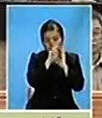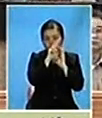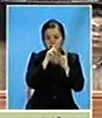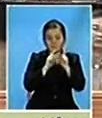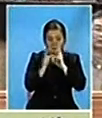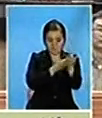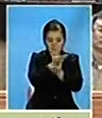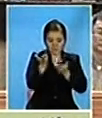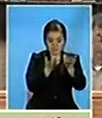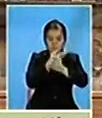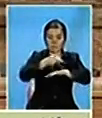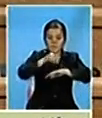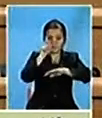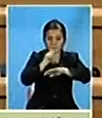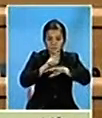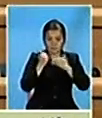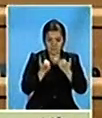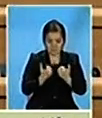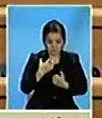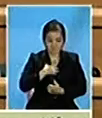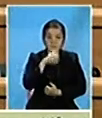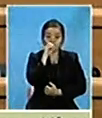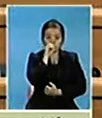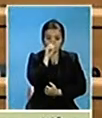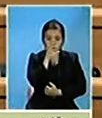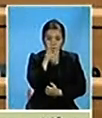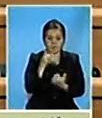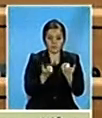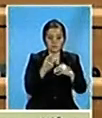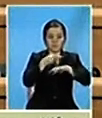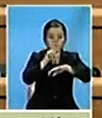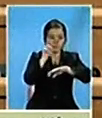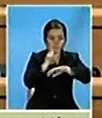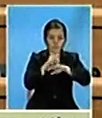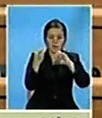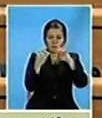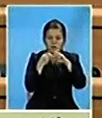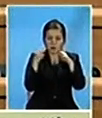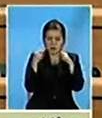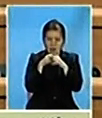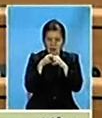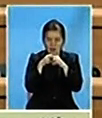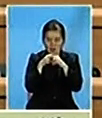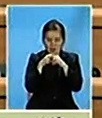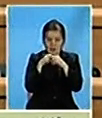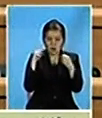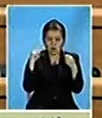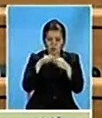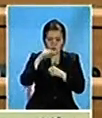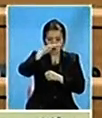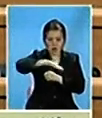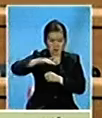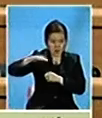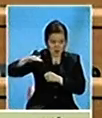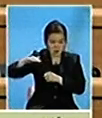ได้หารือท่านประธานผมอยากเรียนท่านประธานว่าปัญหาเรื่องของการที่เด็กเสพกันนะฮะ